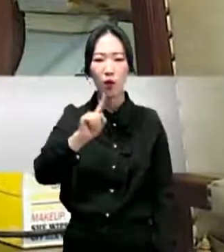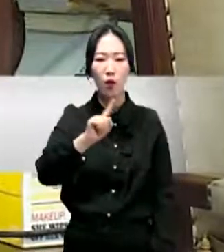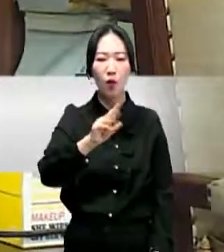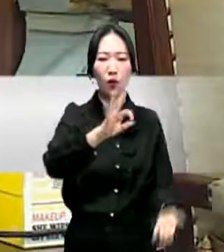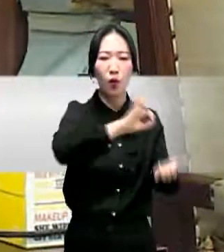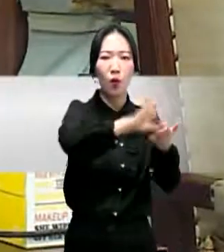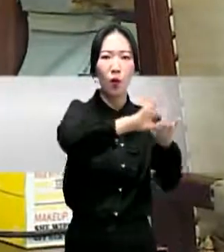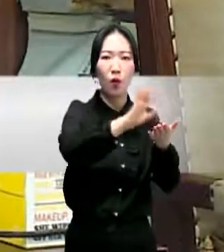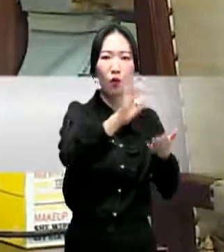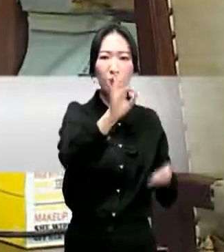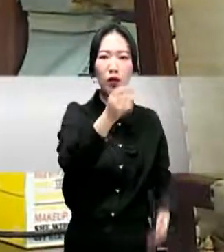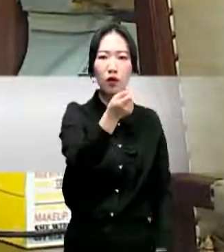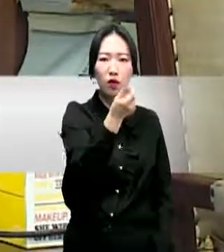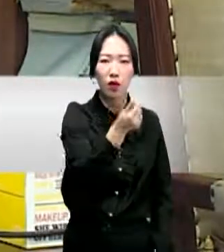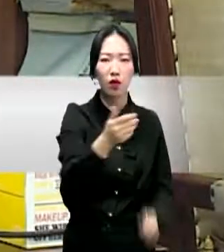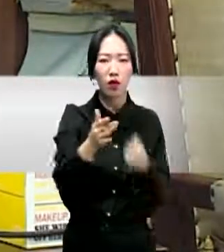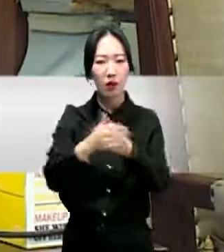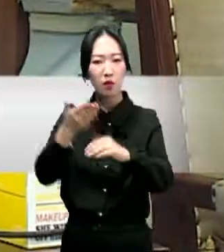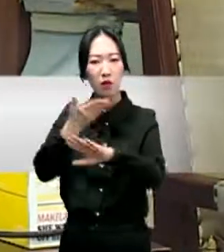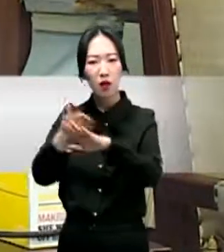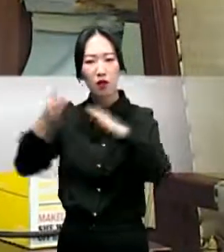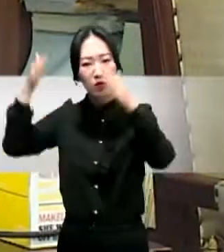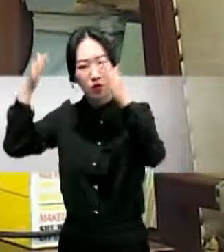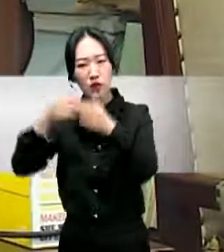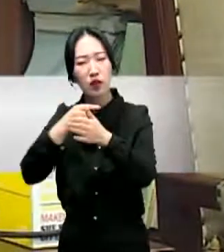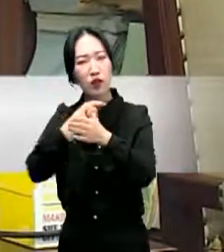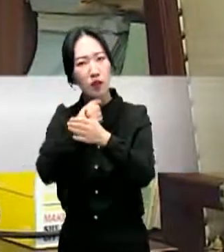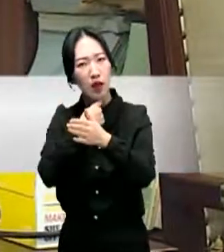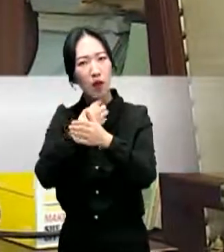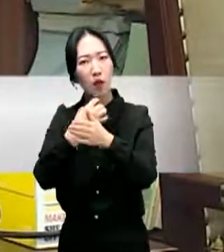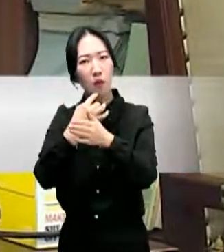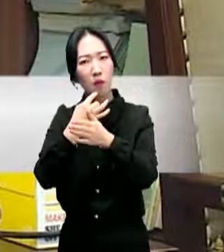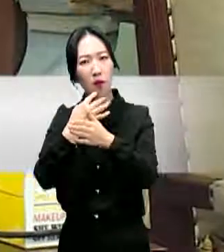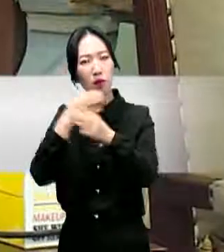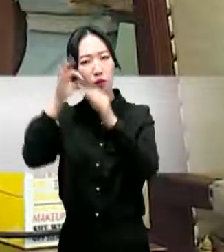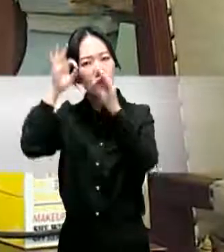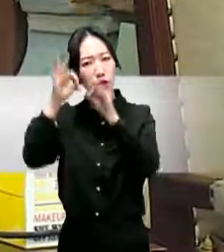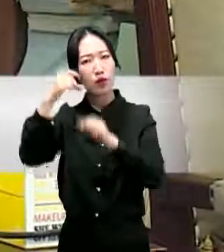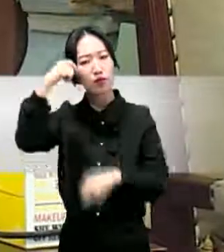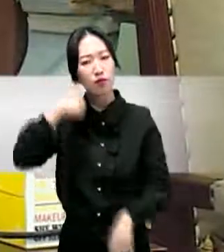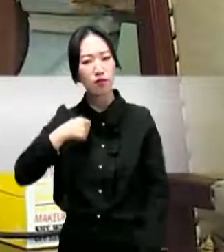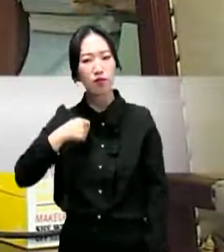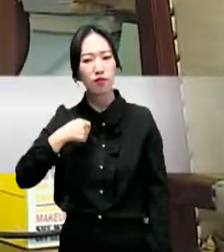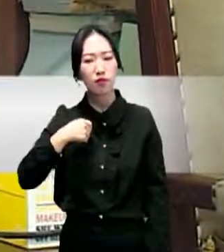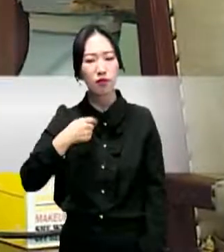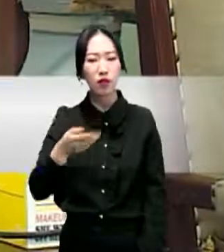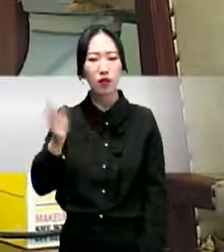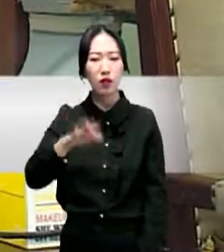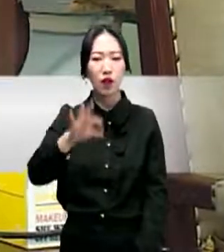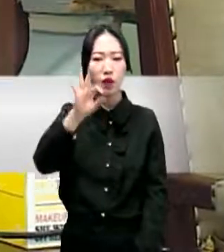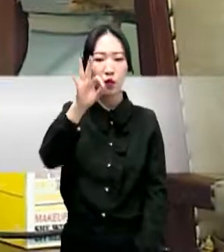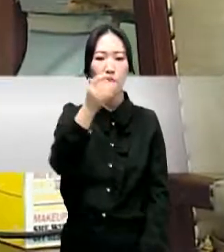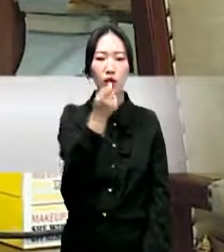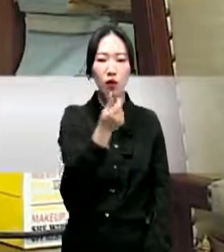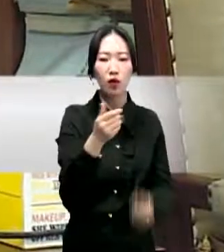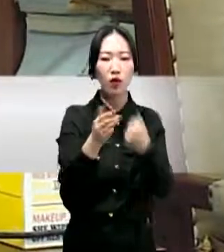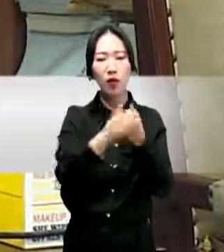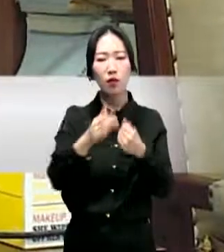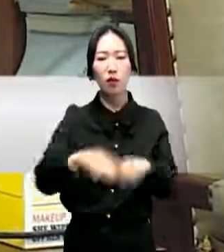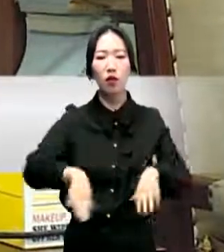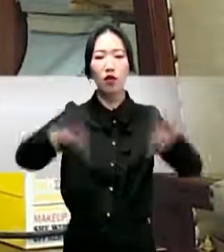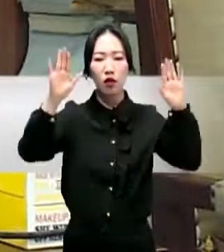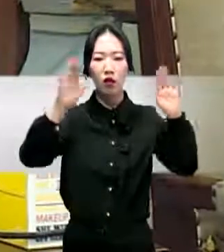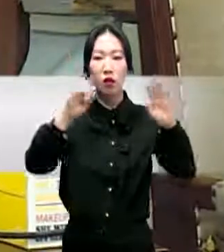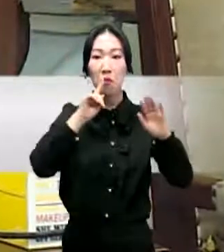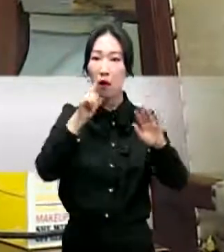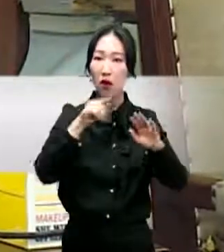작으니까 자기네들 다른 것들에 좀 집중하고 싶다라는 것처럼 이해가 될것 드는 거예요. 그러니까 비용이 작기 때문에 못하겠다 이런 형태로